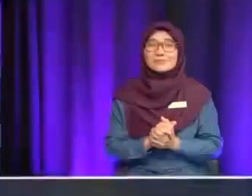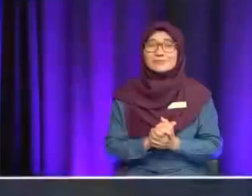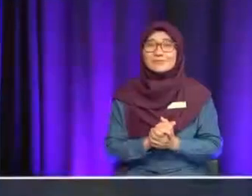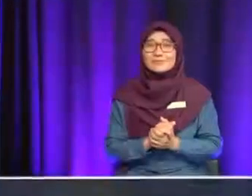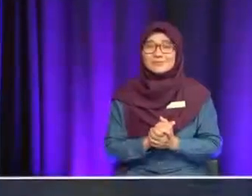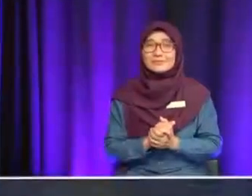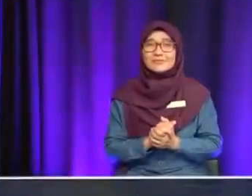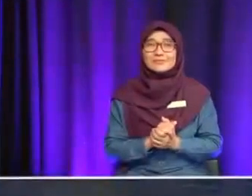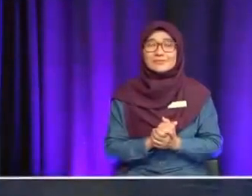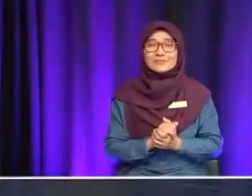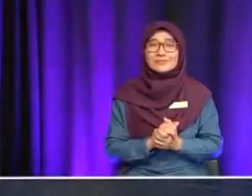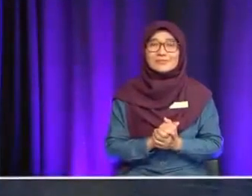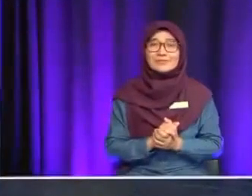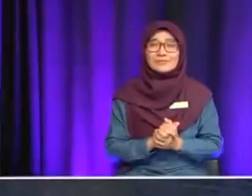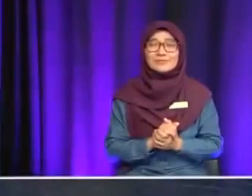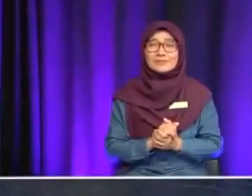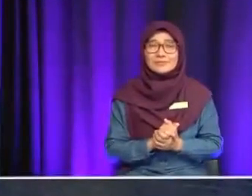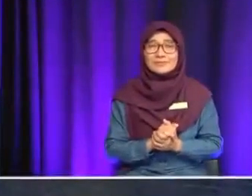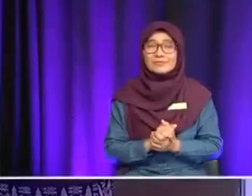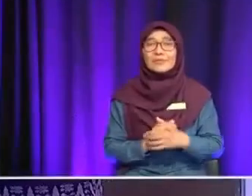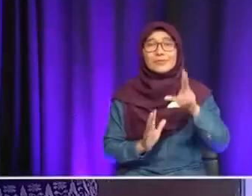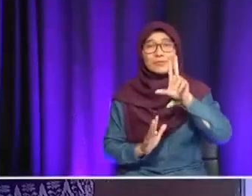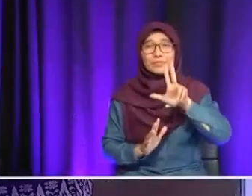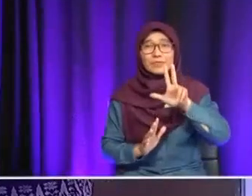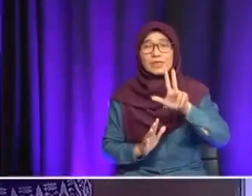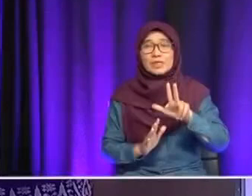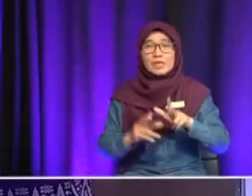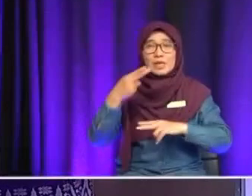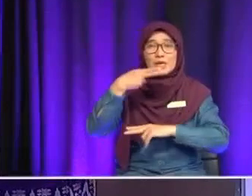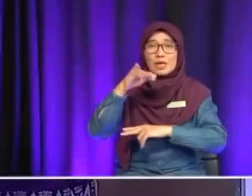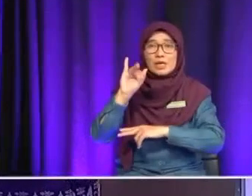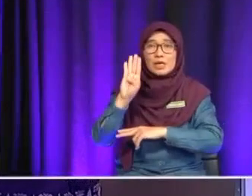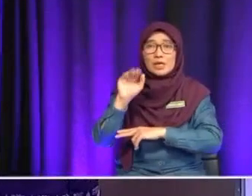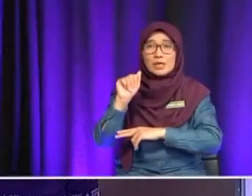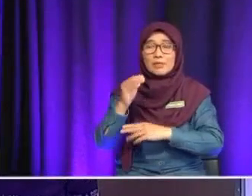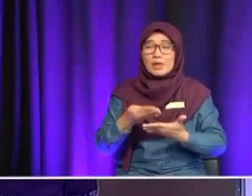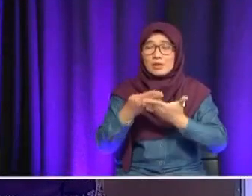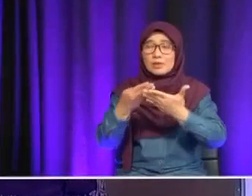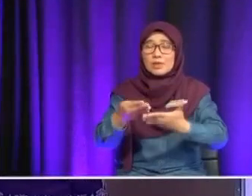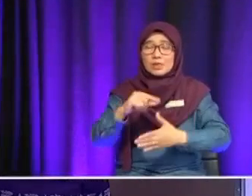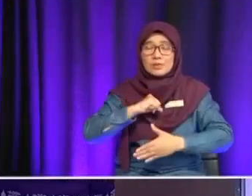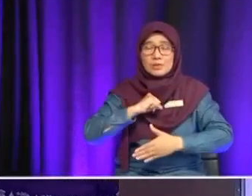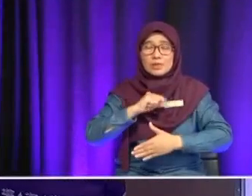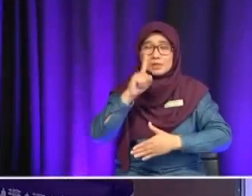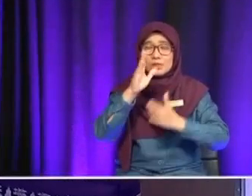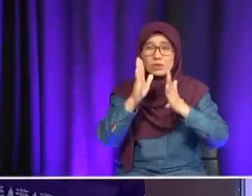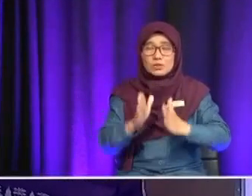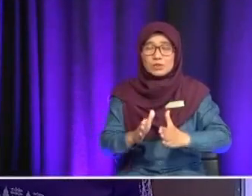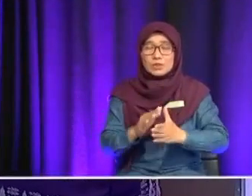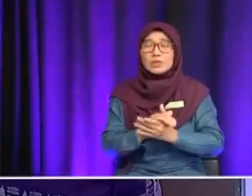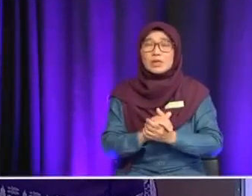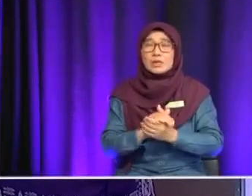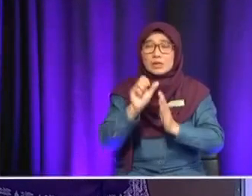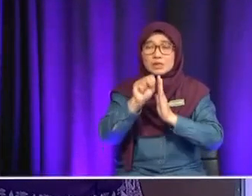Okey, tanya Akil. Okey, Ustaz, teruskan. Okey, yang ketiga. Hibah ialah pemberian milik seseorang secara